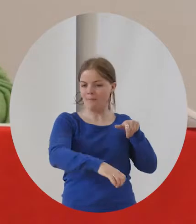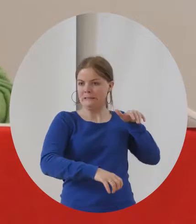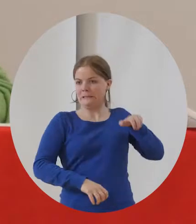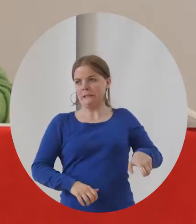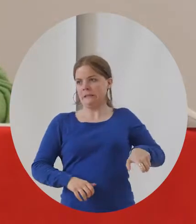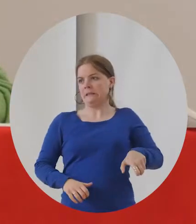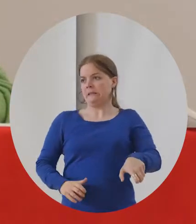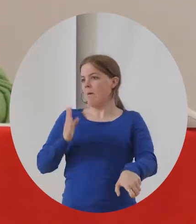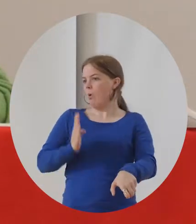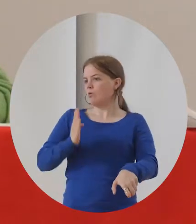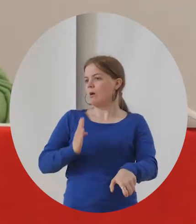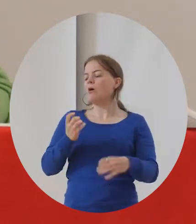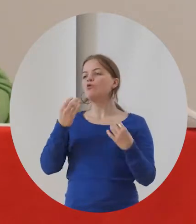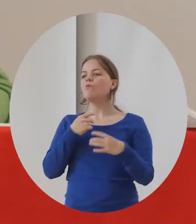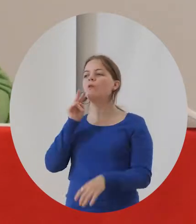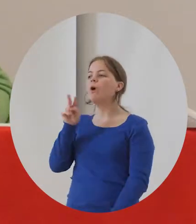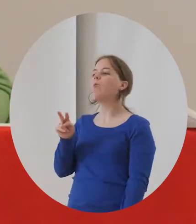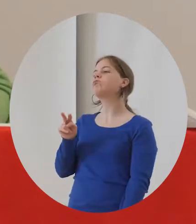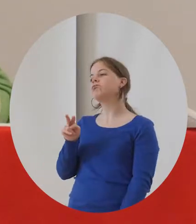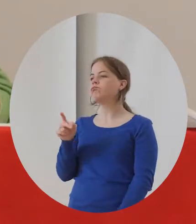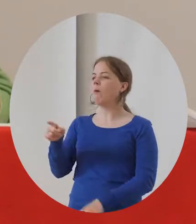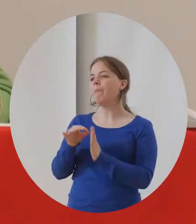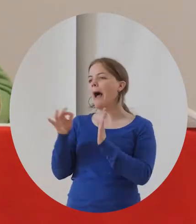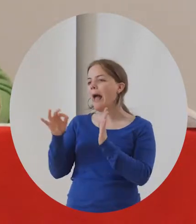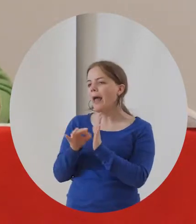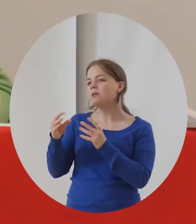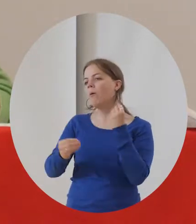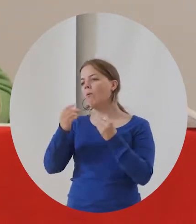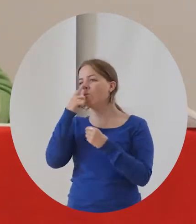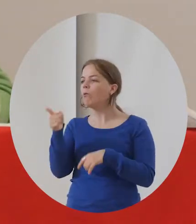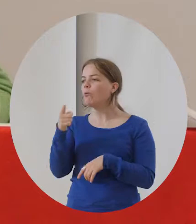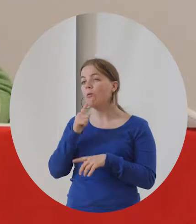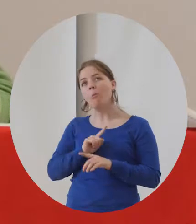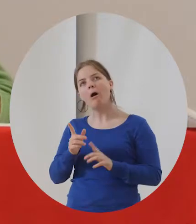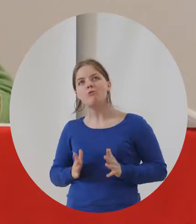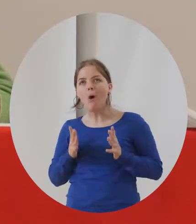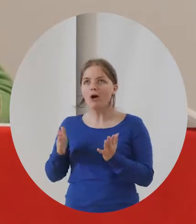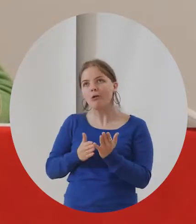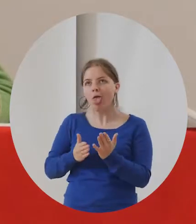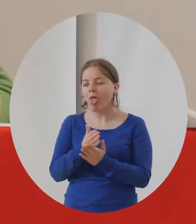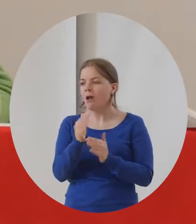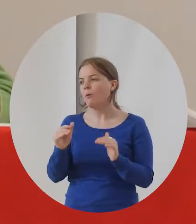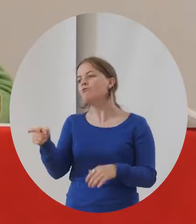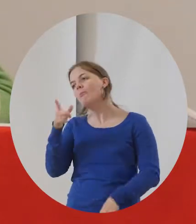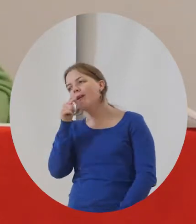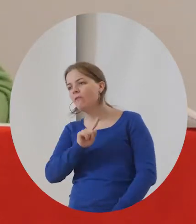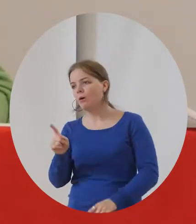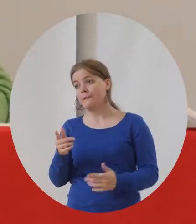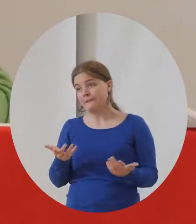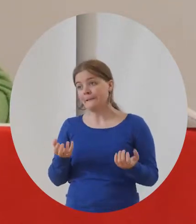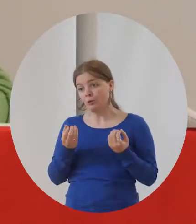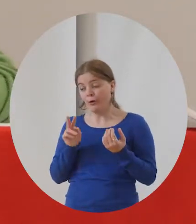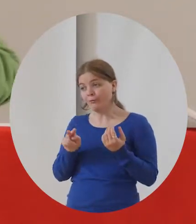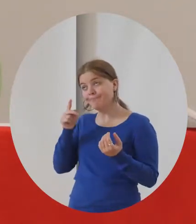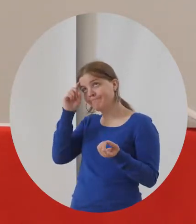comme il est paresseux, ou il n'est pas aventureux, ou il ne fait pas d'efforts, etc.